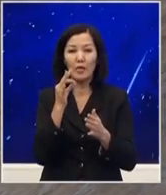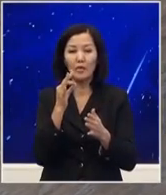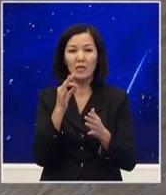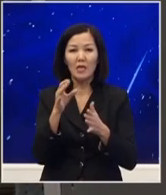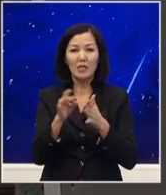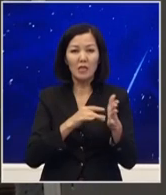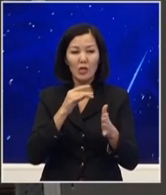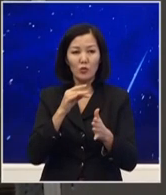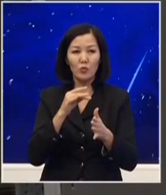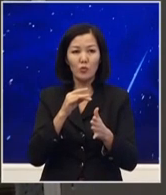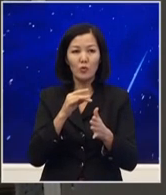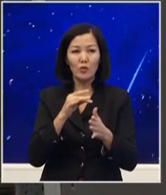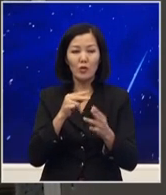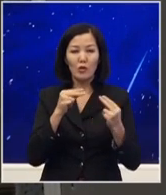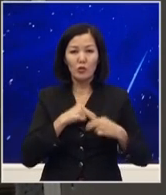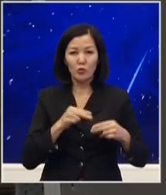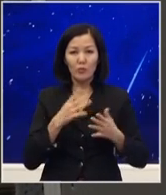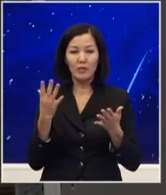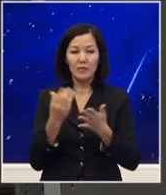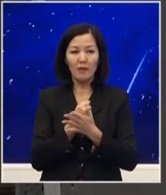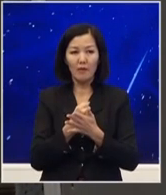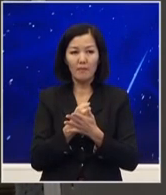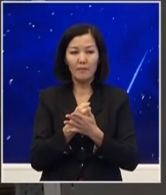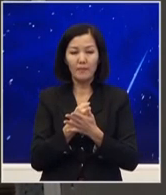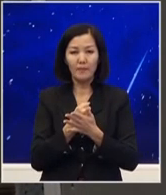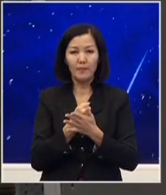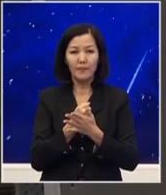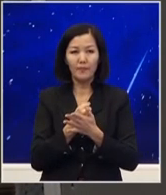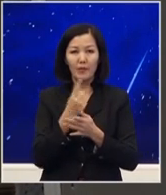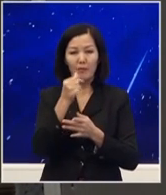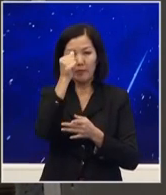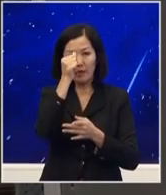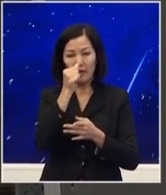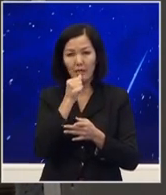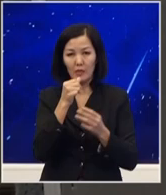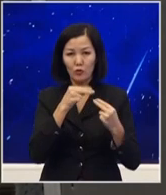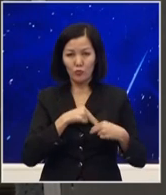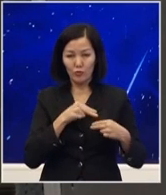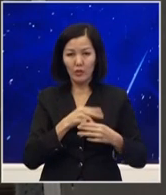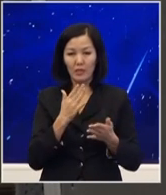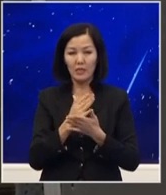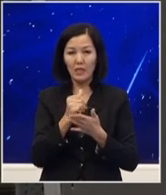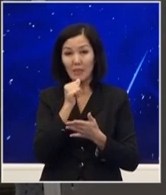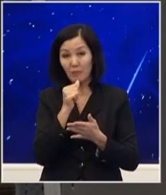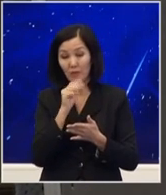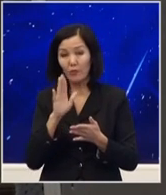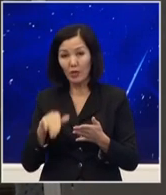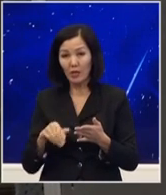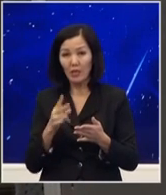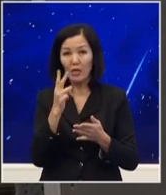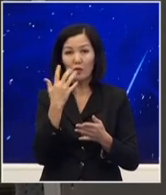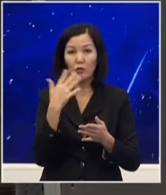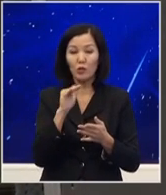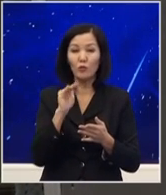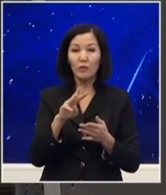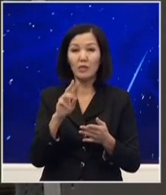ілінді. Жұмыс табам, водитель болып оған. Бір ай істейсің, бір айдан кейін, испытательный срок өткеннен кейін 250 мың